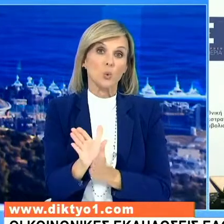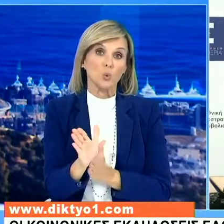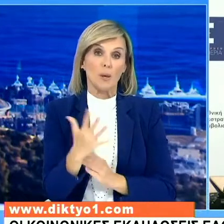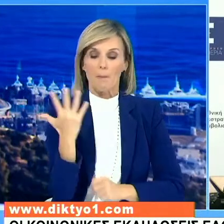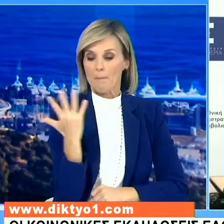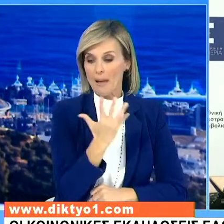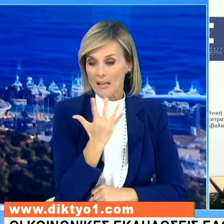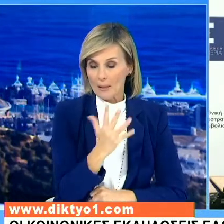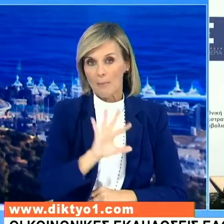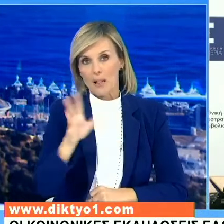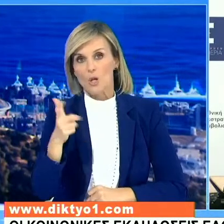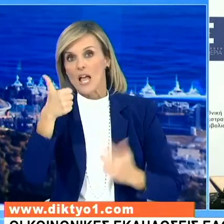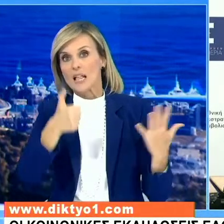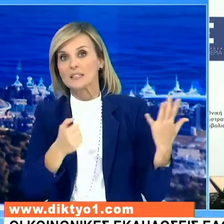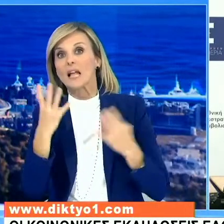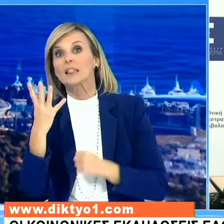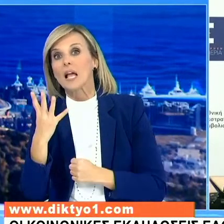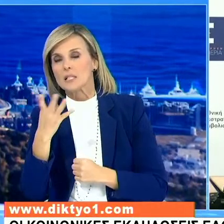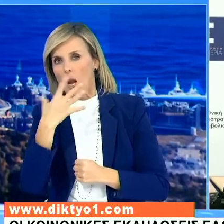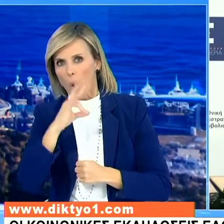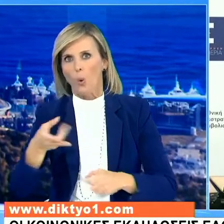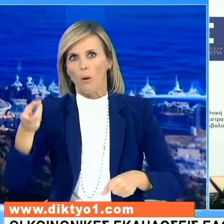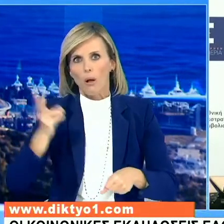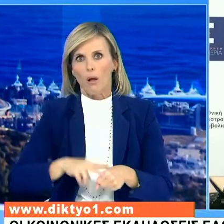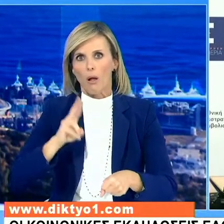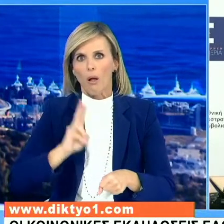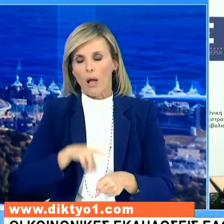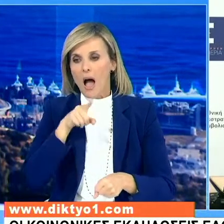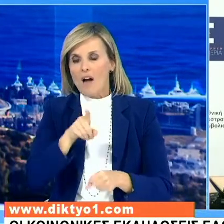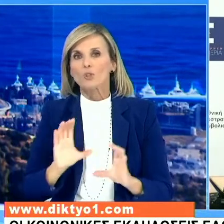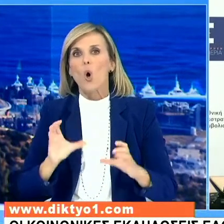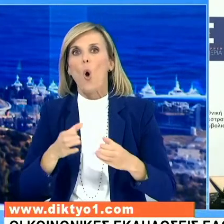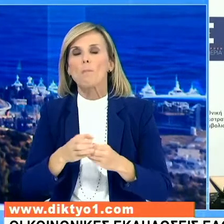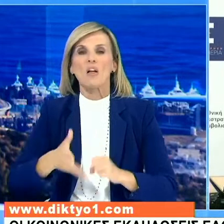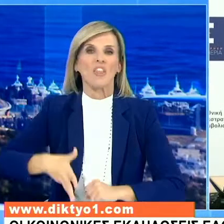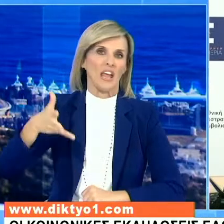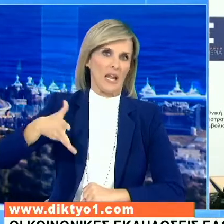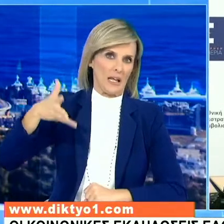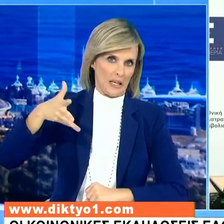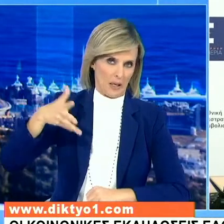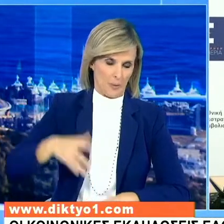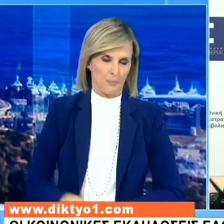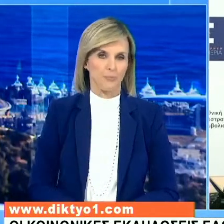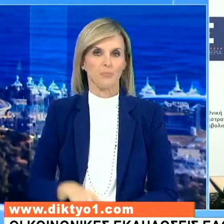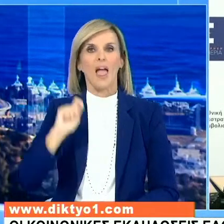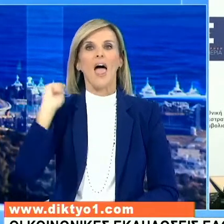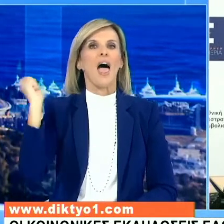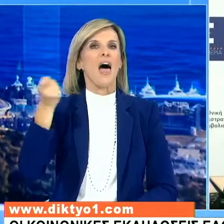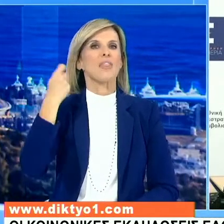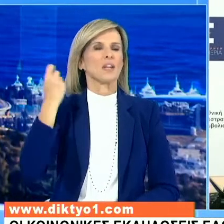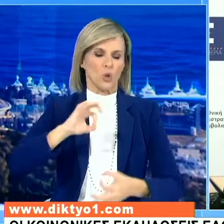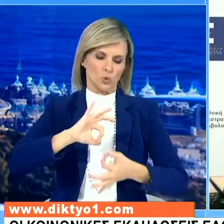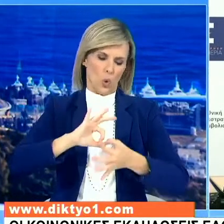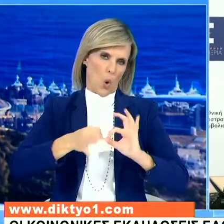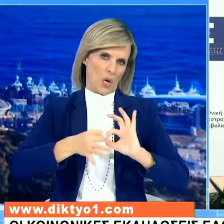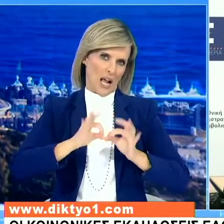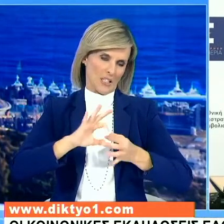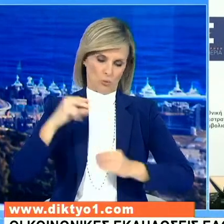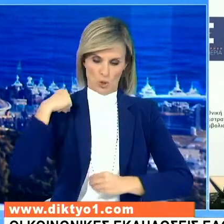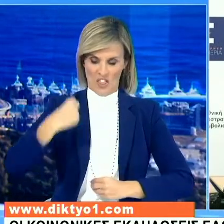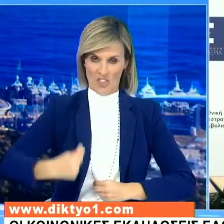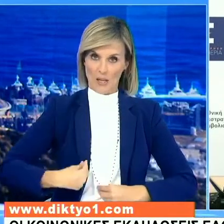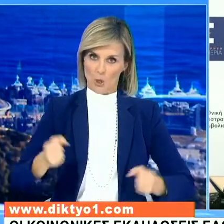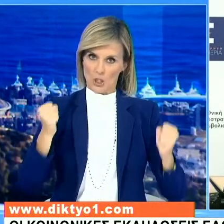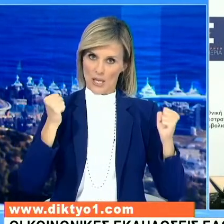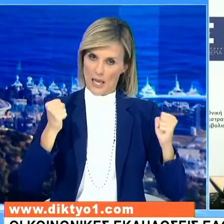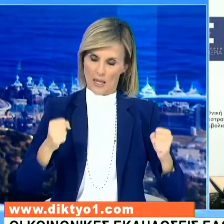ετών, όπου ο αριθμός των θανάτων παραμένει σταθερός. Νεότερα δεδομένα του Εθνικού Οργανισμού Δημόσιας Υγείας, που παρουσίασε